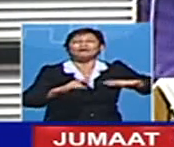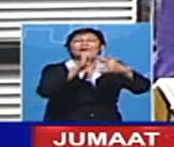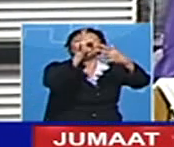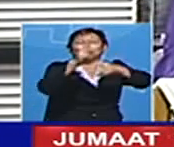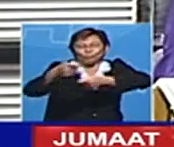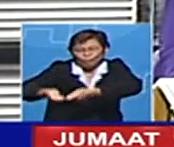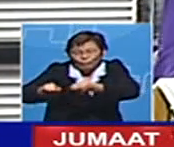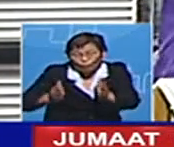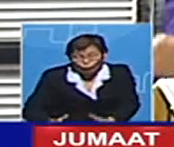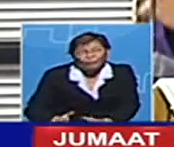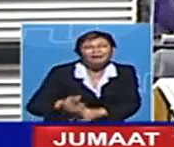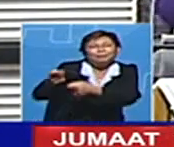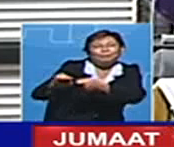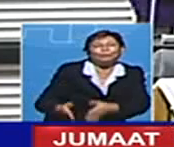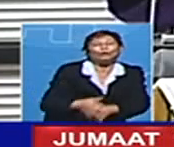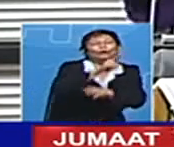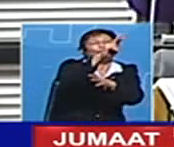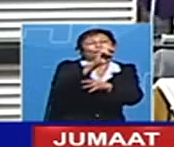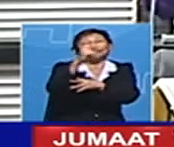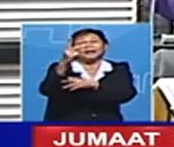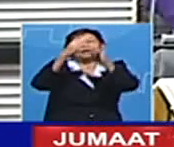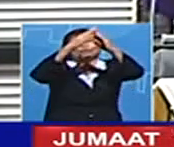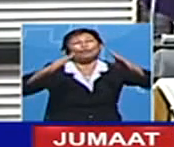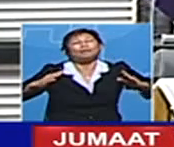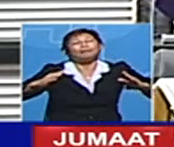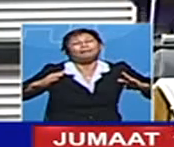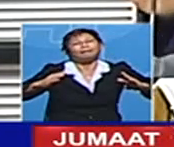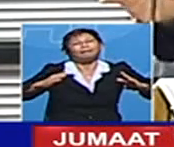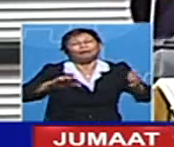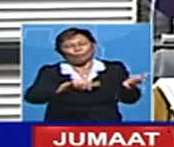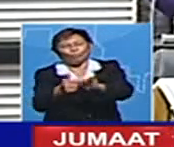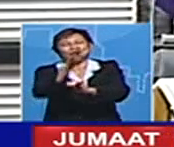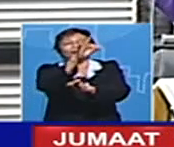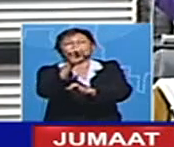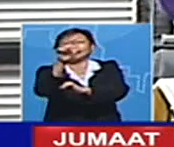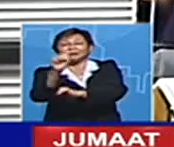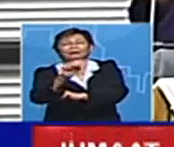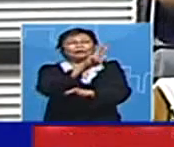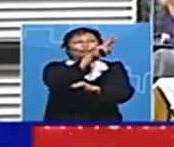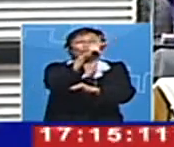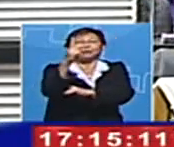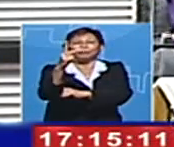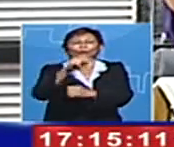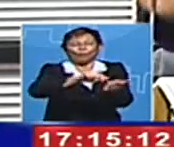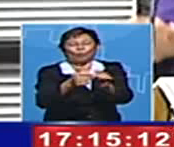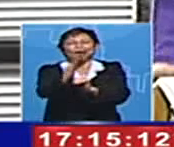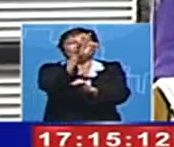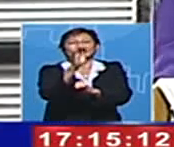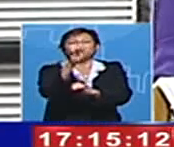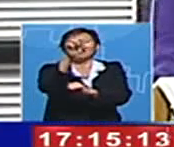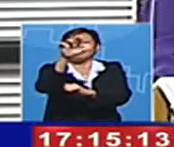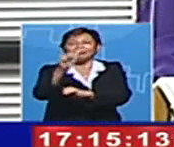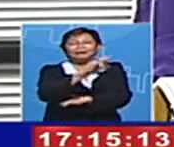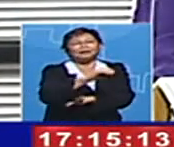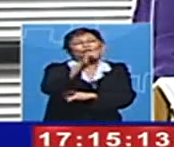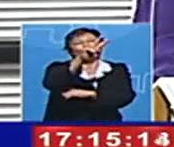peneroka iaitu 20.000 unit rumah oleh felda 2000 unit oleh felra dan